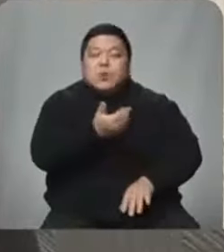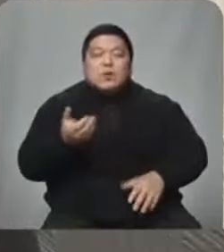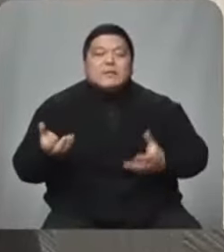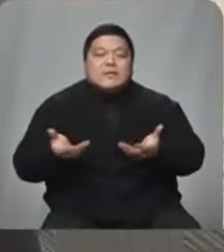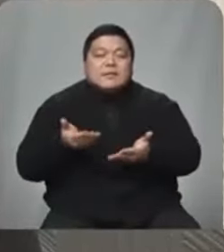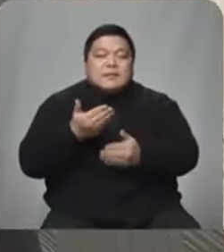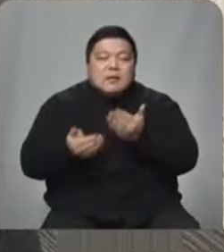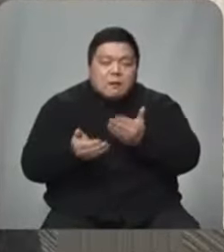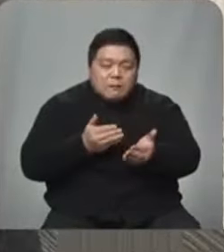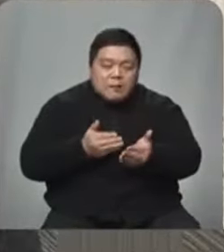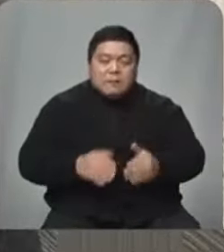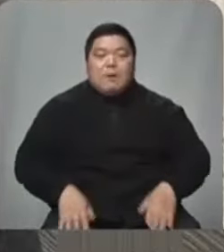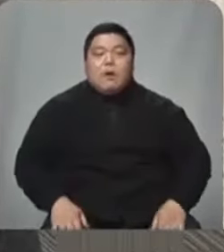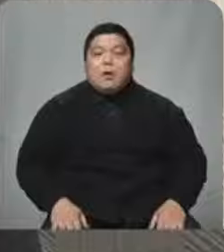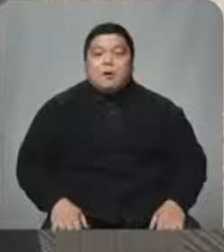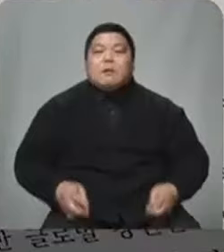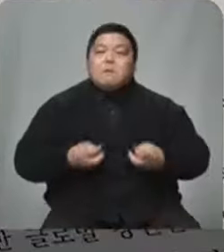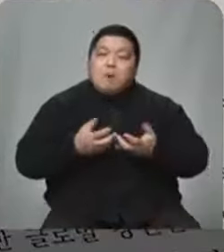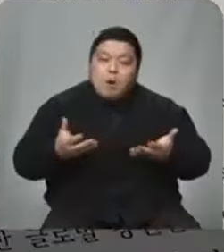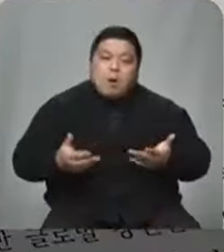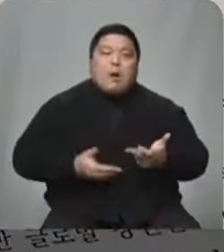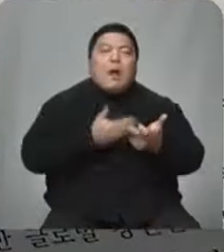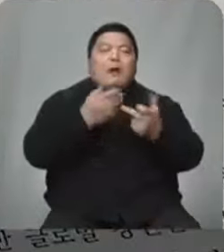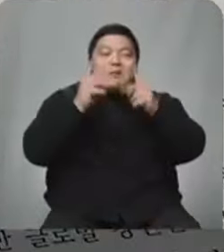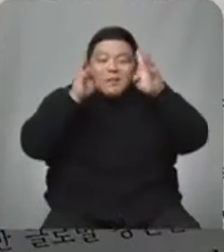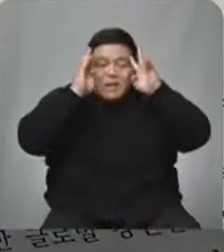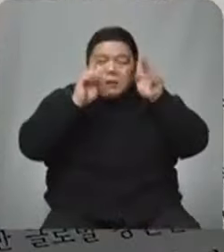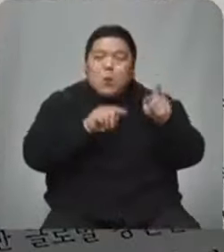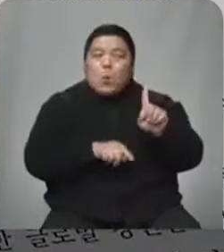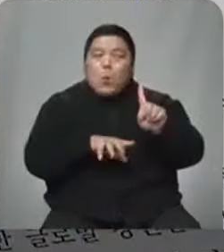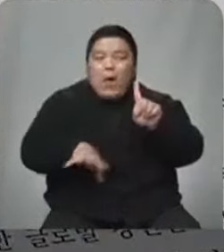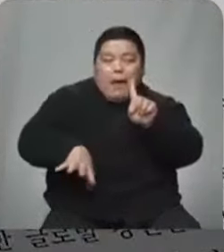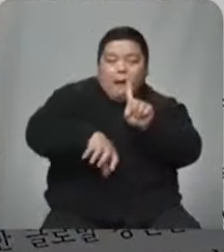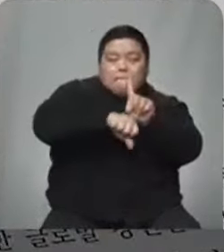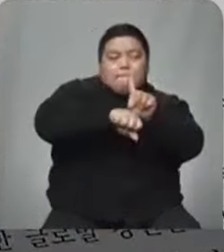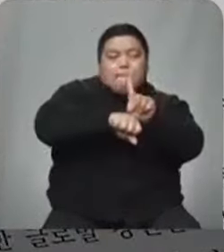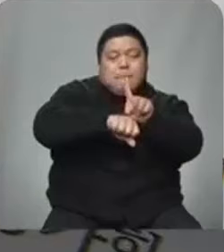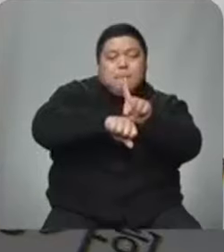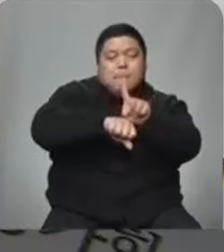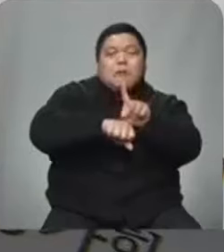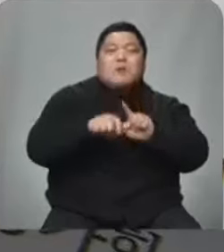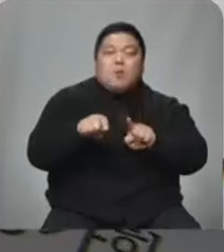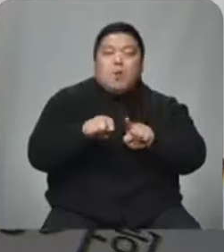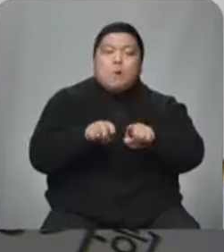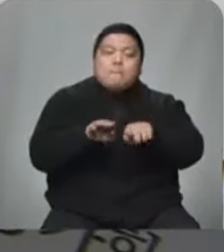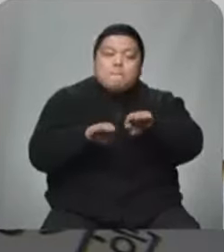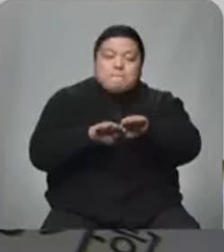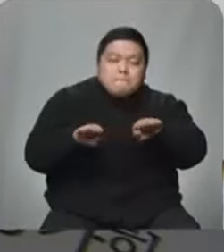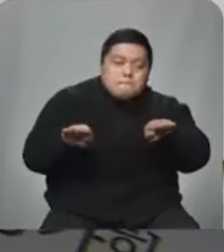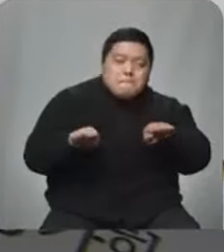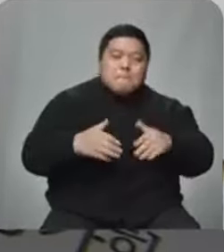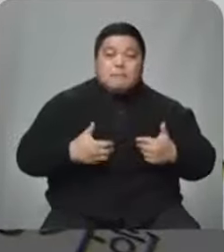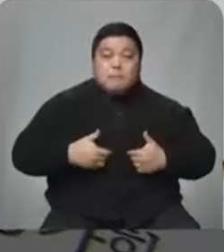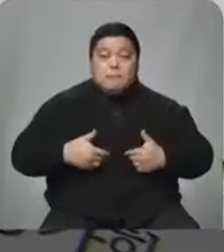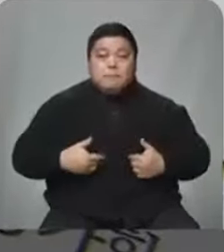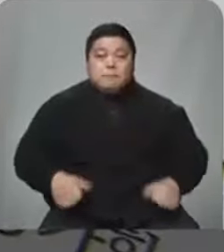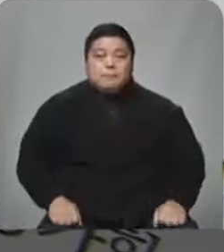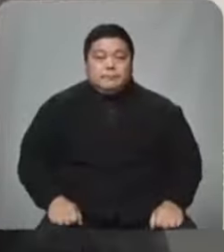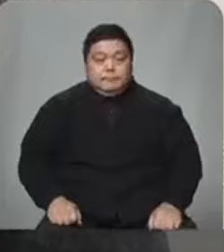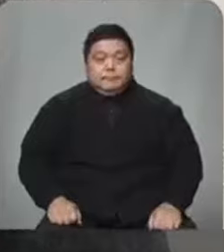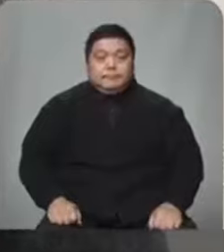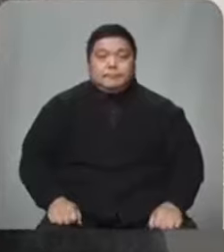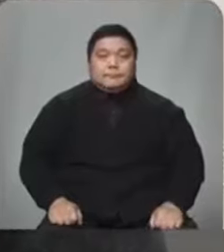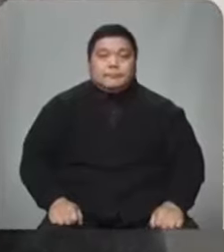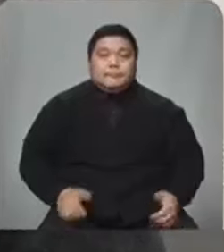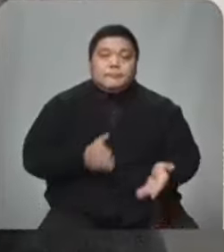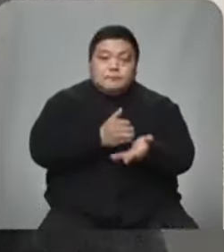거점국립대 중심으로 될 수밖에 없어 스간 균을 어내는게 과제입니다 과에 따라서